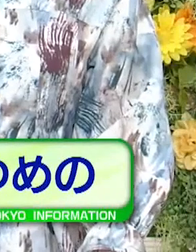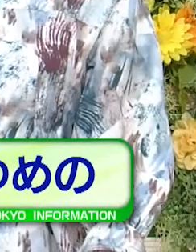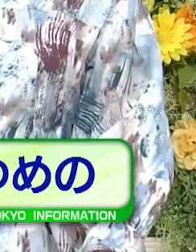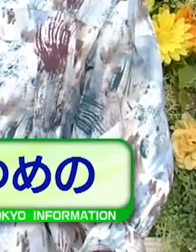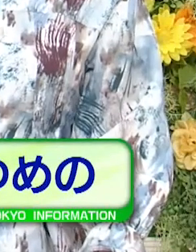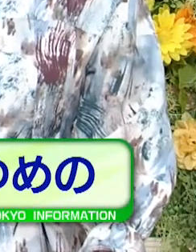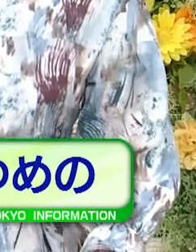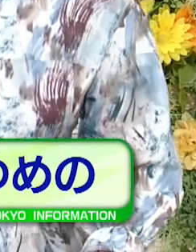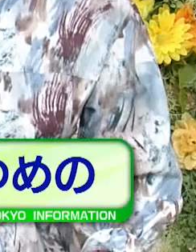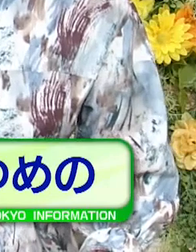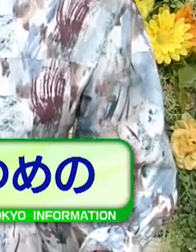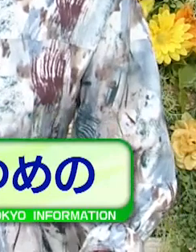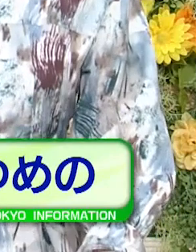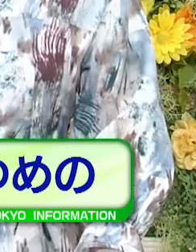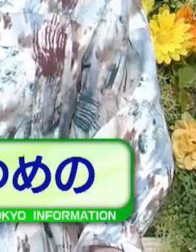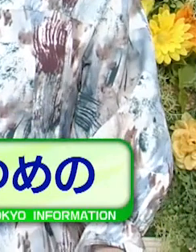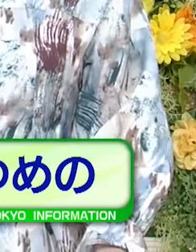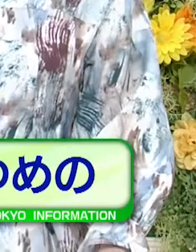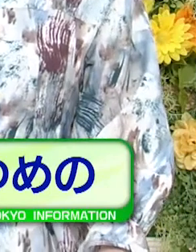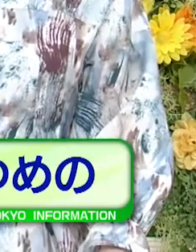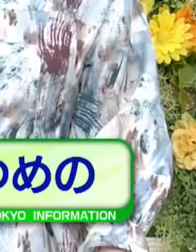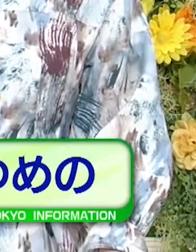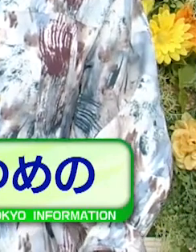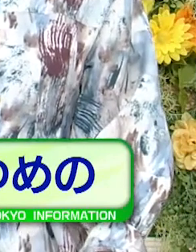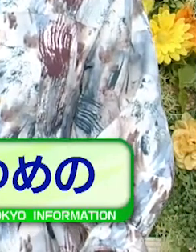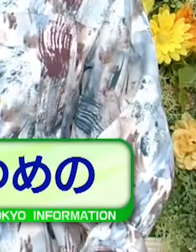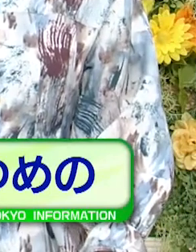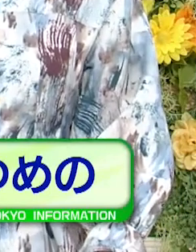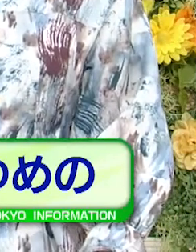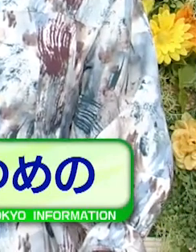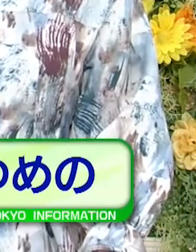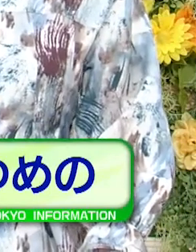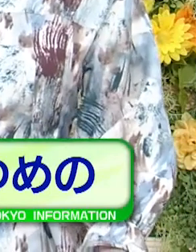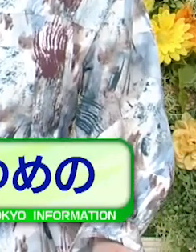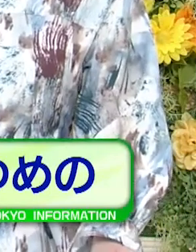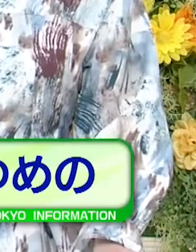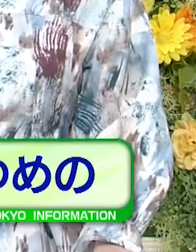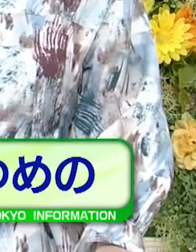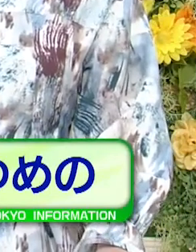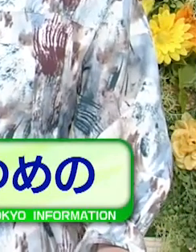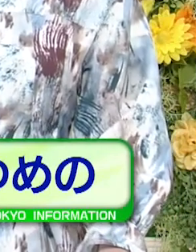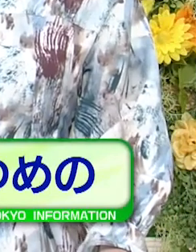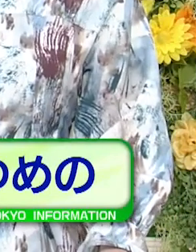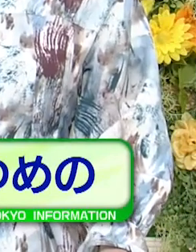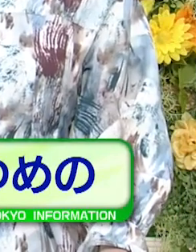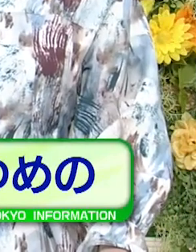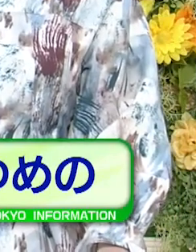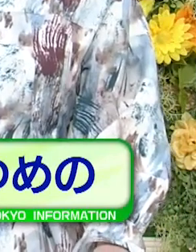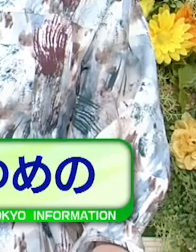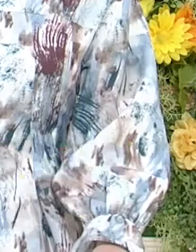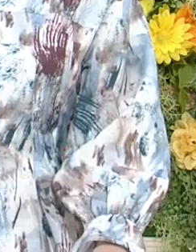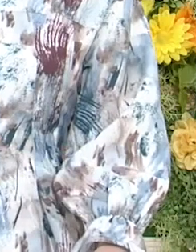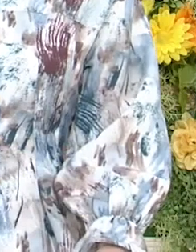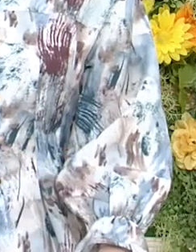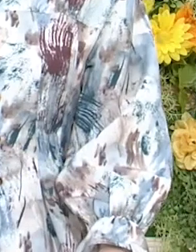おはようございます。4月26日水曜日の東京インフォメーションです。